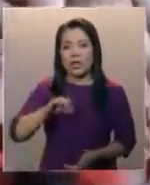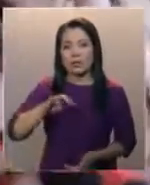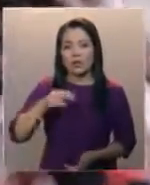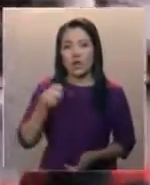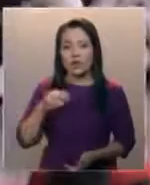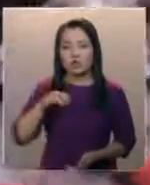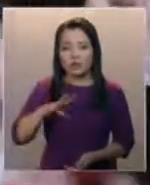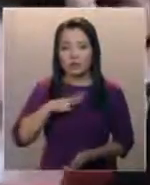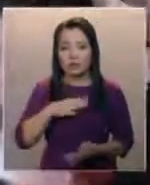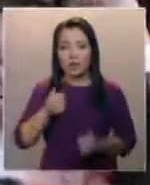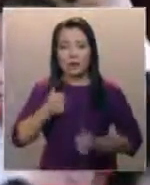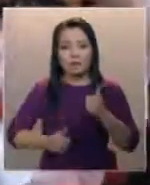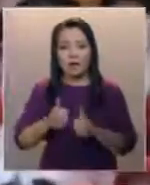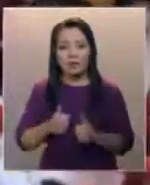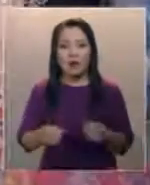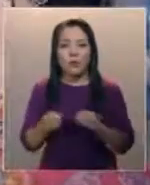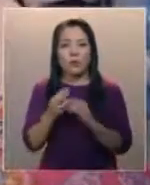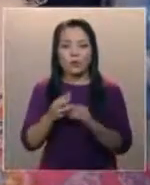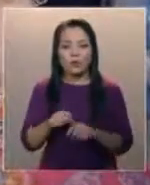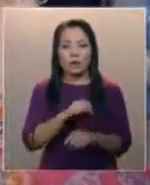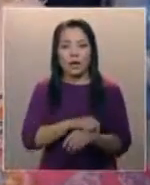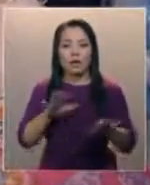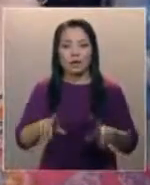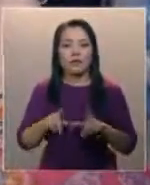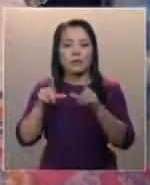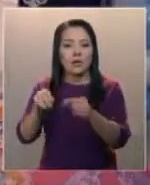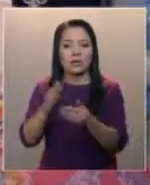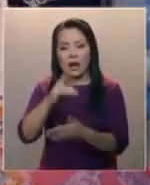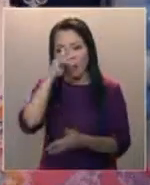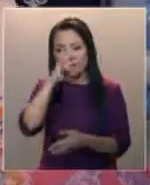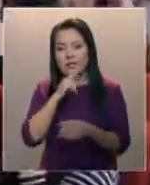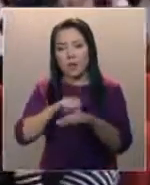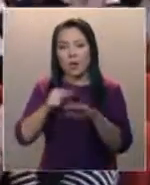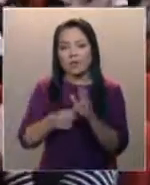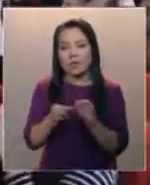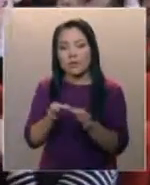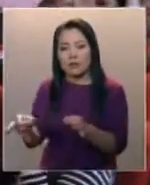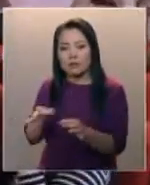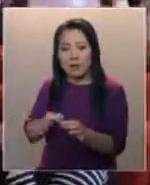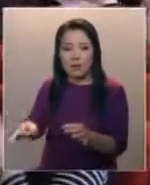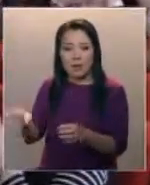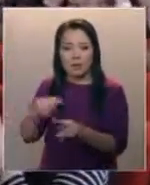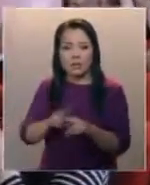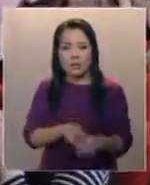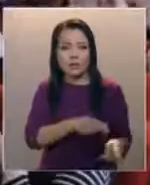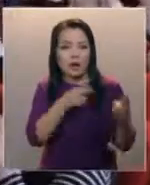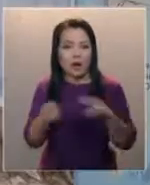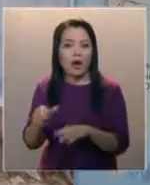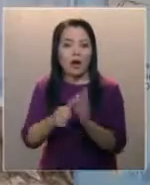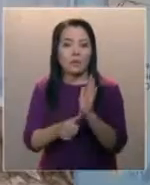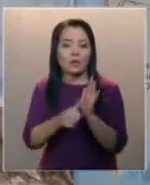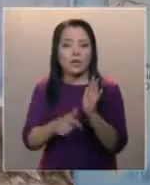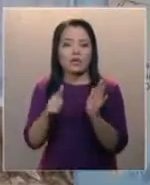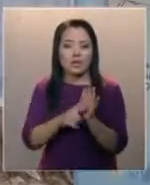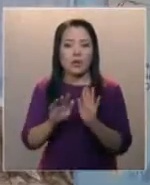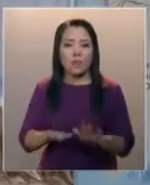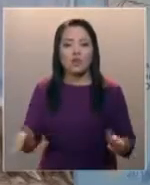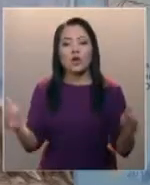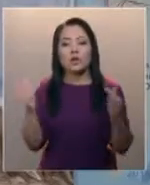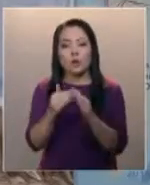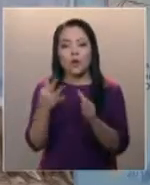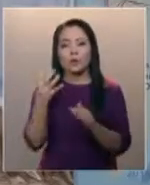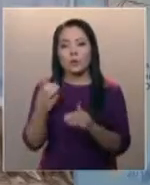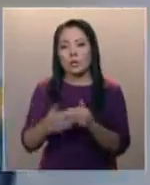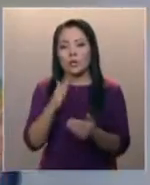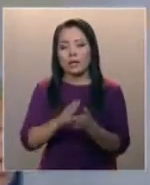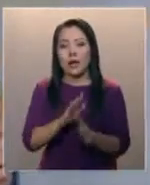тобы 13 мың шақырым жол жүріп, Қазақстанның 16 өңірінде болып қайтты. Елдегі 67 балалар үйінен 400-ге жуық